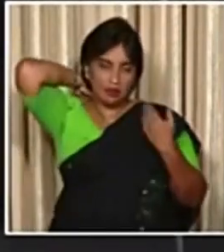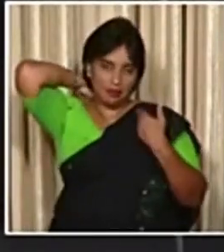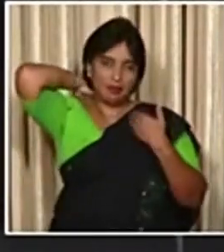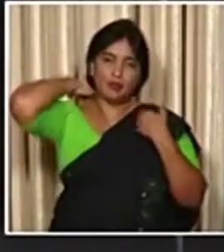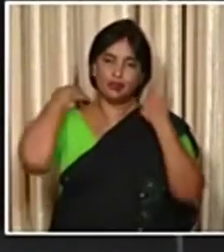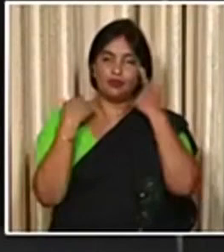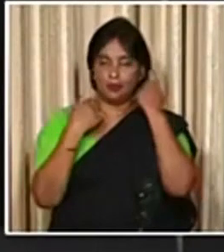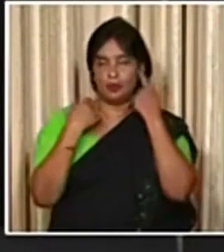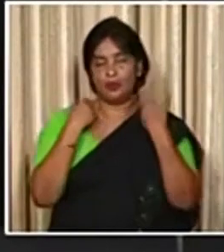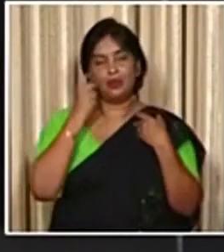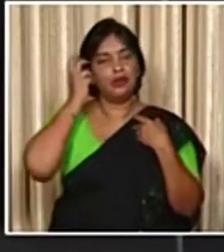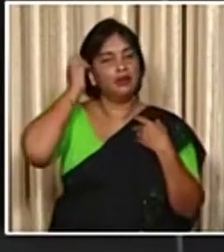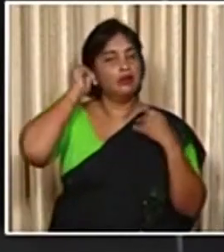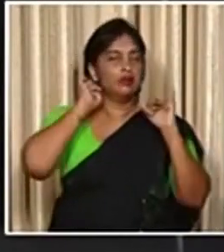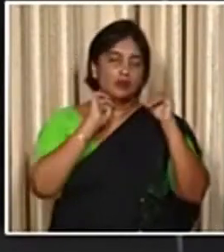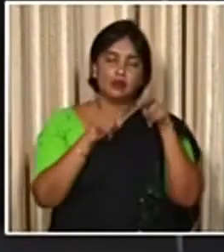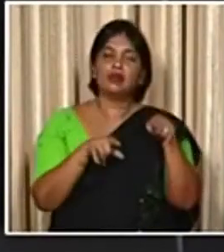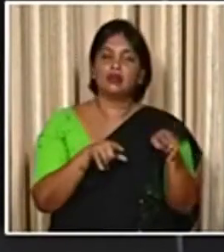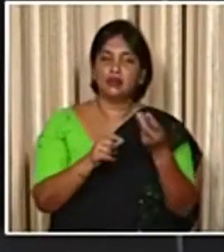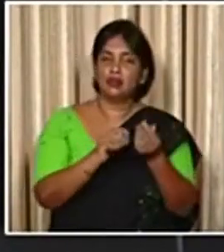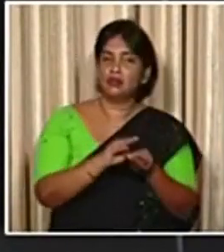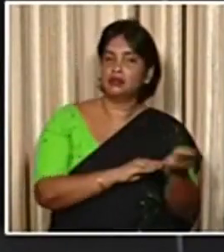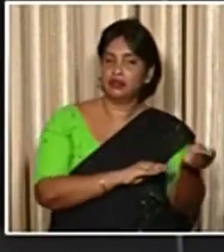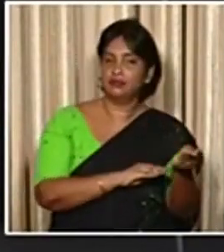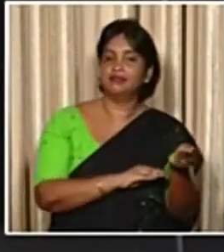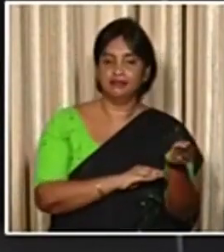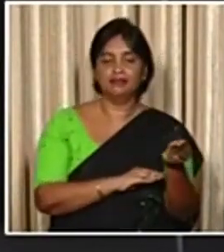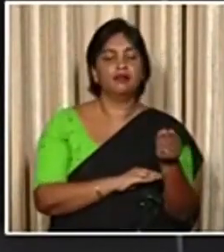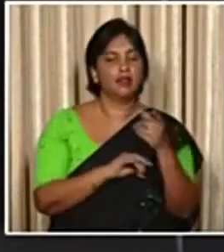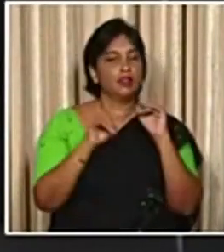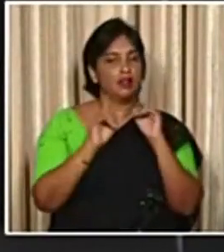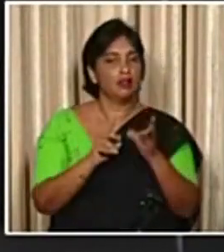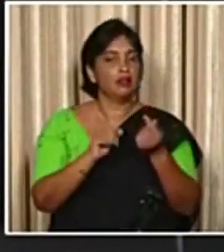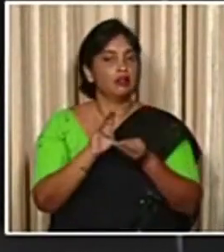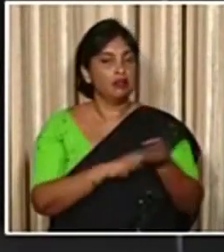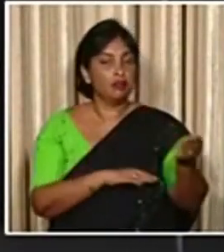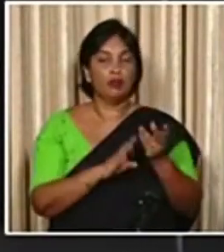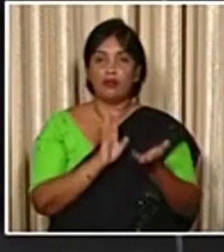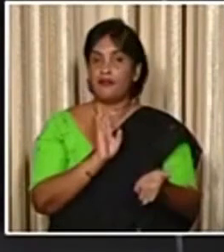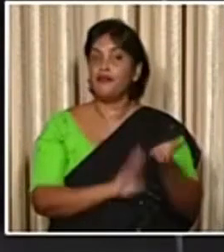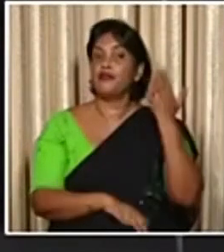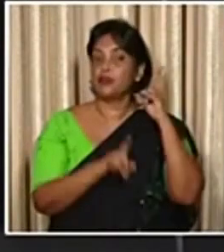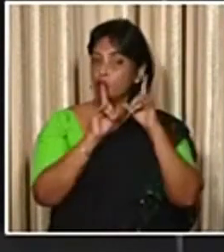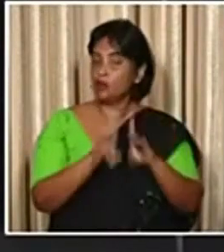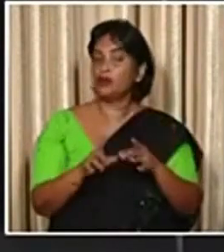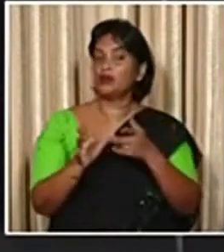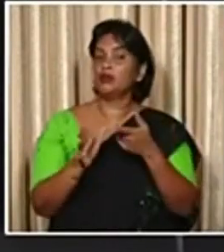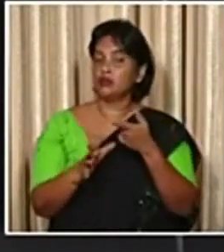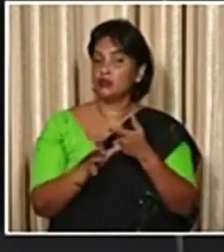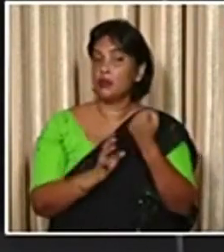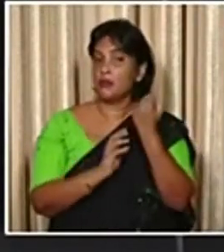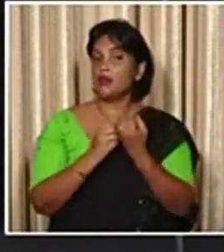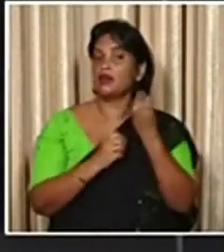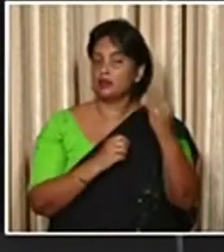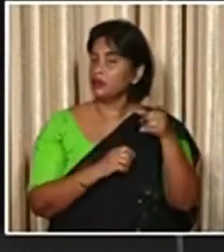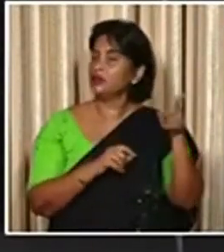මම දන්න දේවල් හරිද? සමහර වෙලාවට ඕවට කප්පම් ගෙවන්න ඕනනේ හරිද? එතකොට මේ කප්පම් ගන්න ප්‍රමාණය වැඩි වෙනවා මේ වගේ ඔතොරිටි මේ